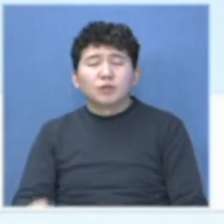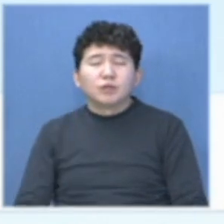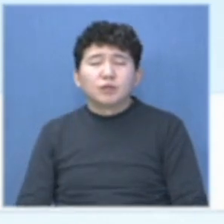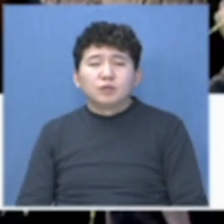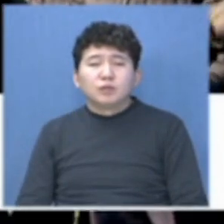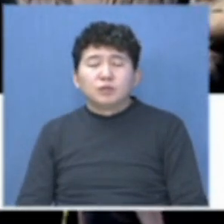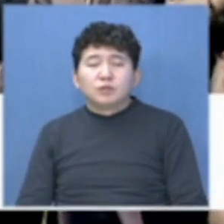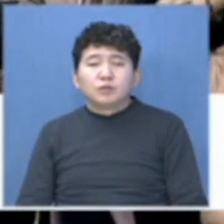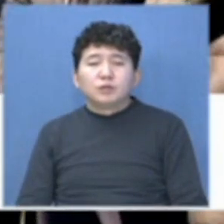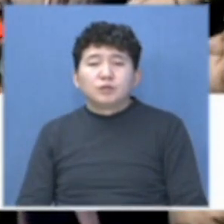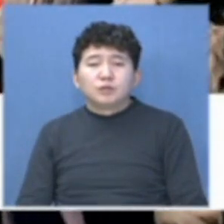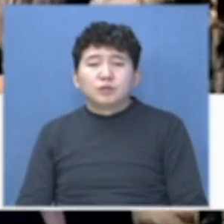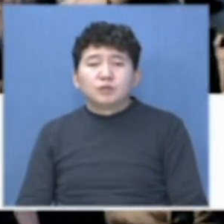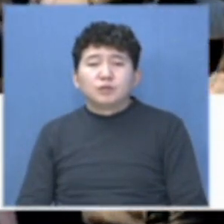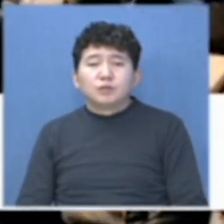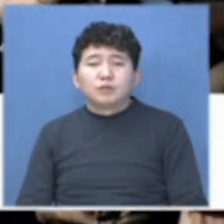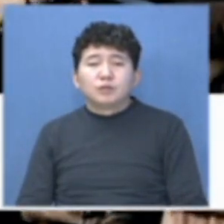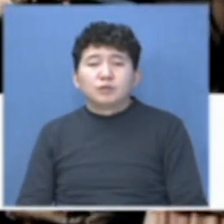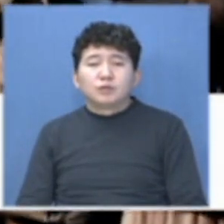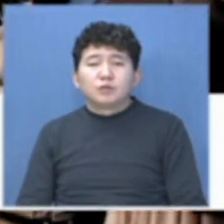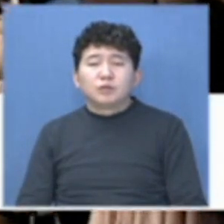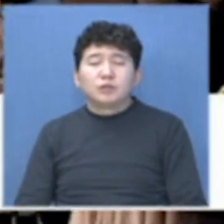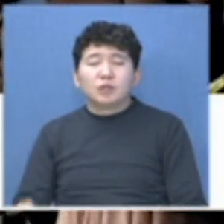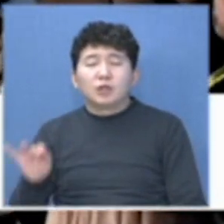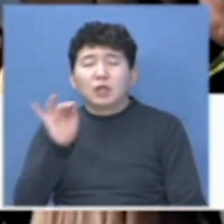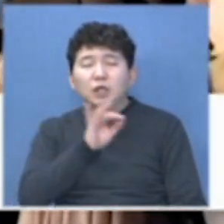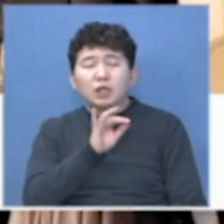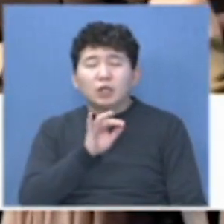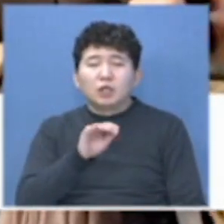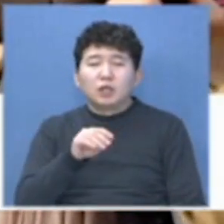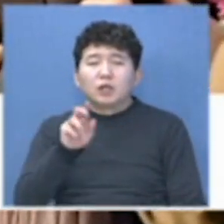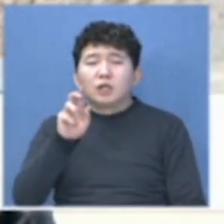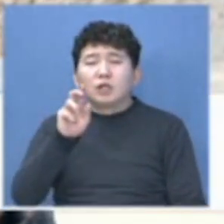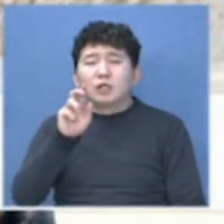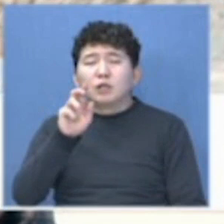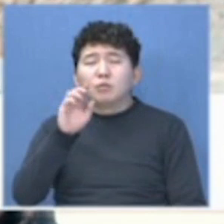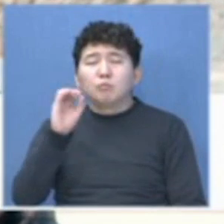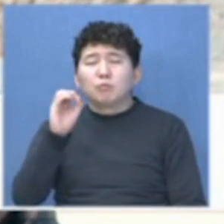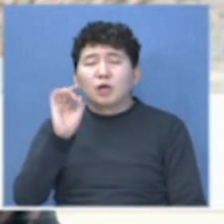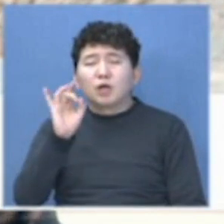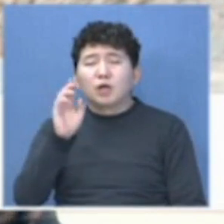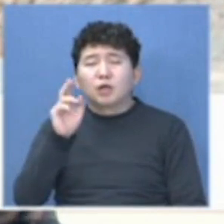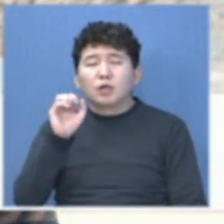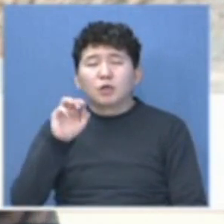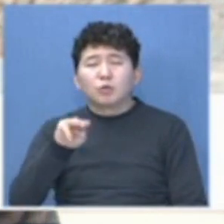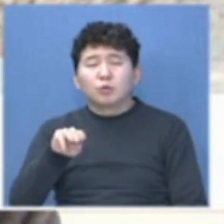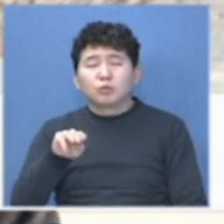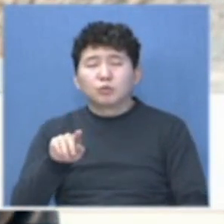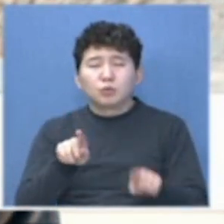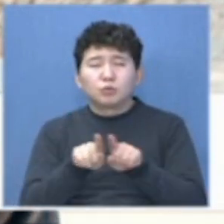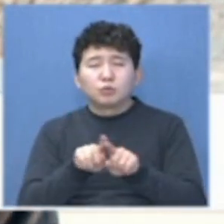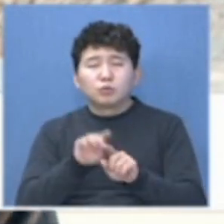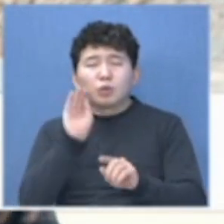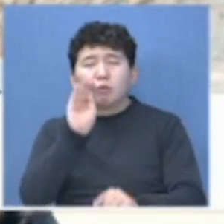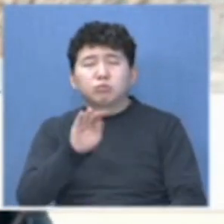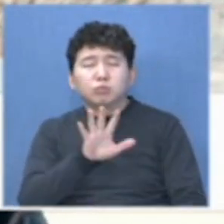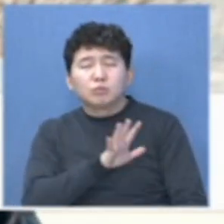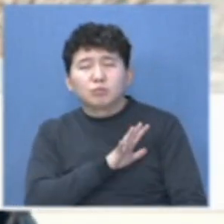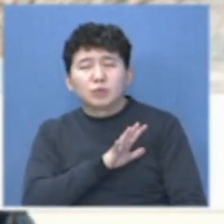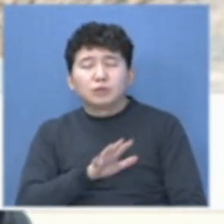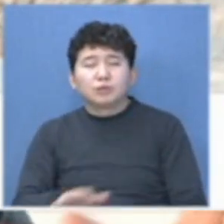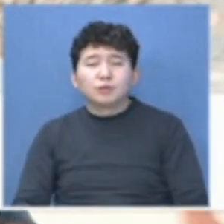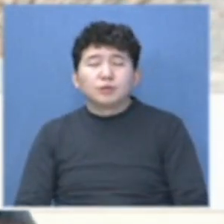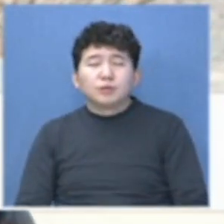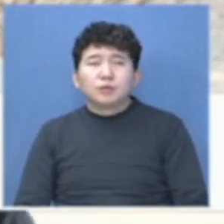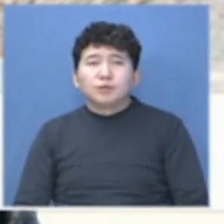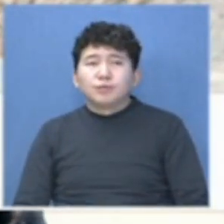Сондай-ақ композицияның үстіңгі бөлігінде қыран бүркіттің мүсіні орналастырылған. Біздің стелламыз еңсемізді ерекше көтерді және